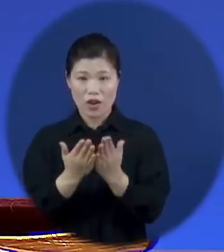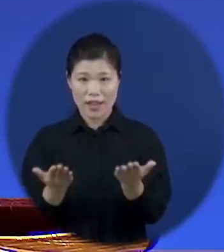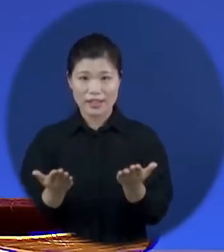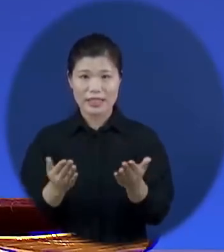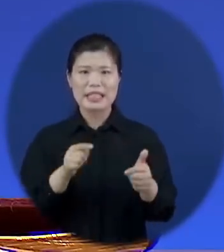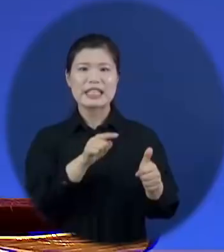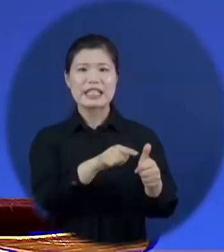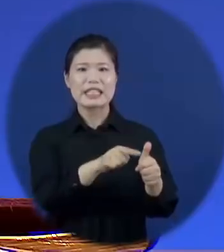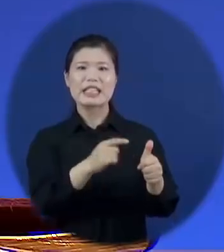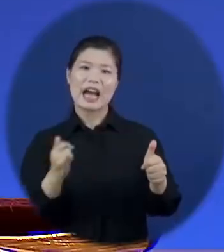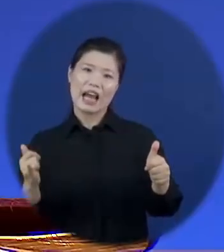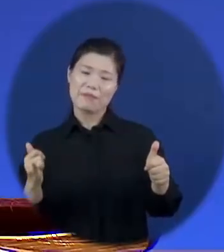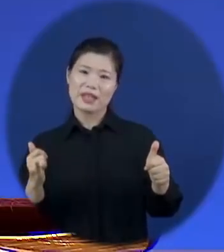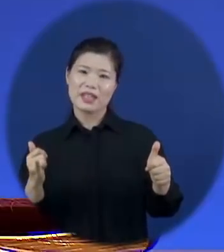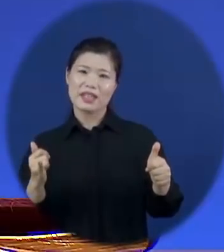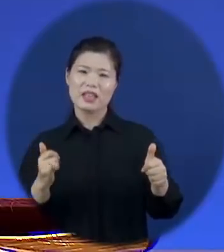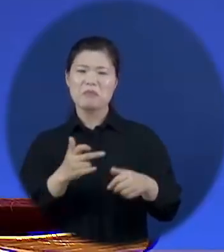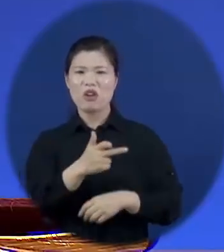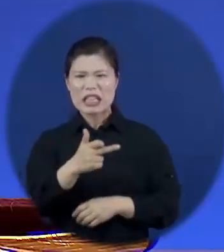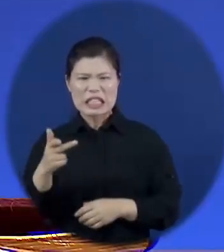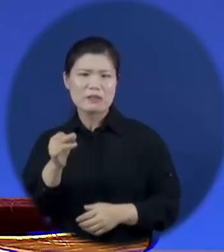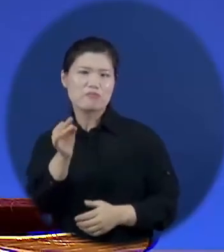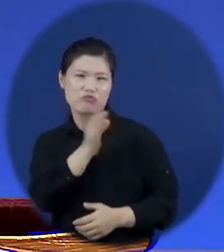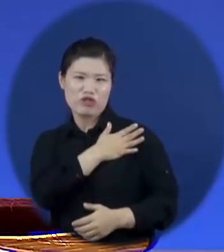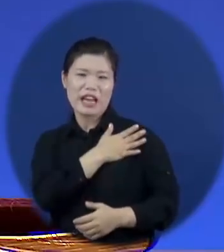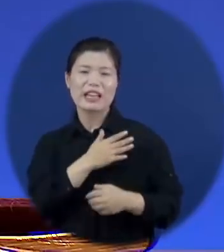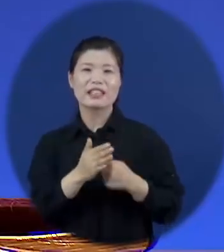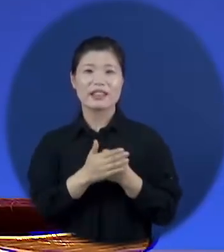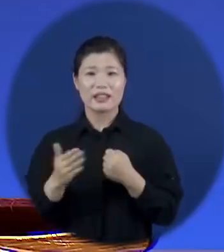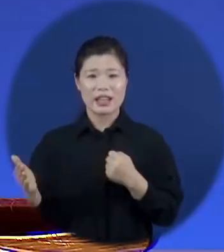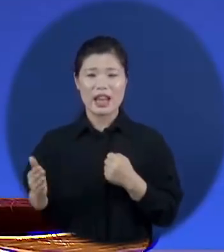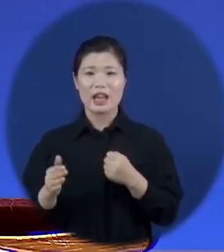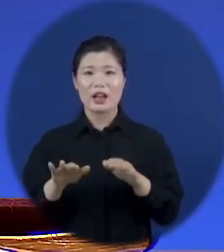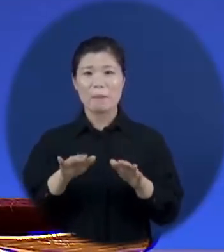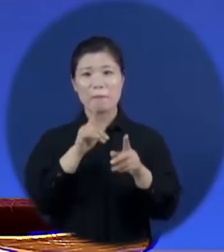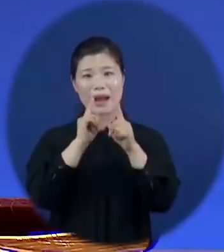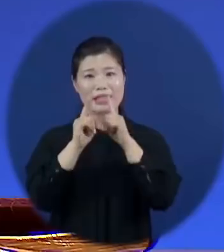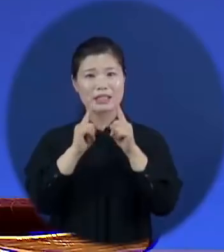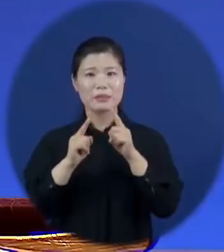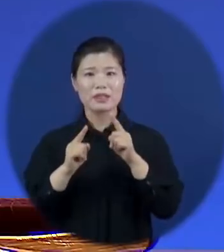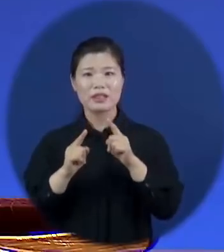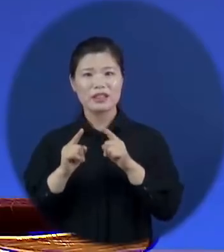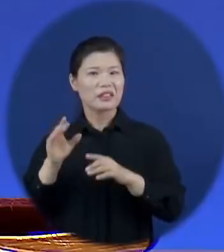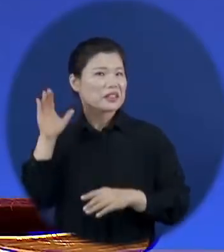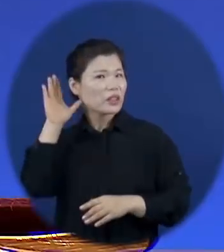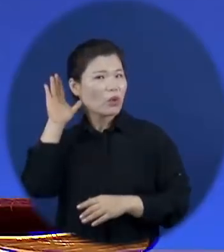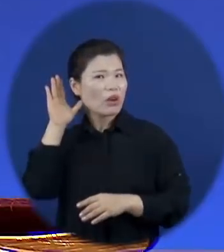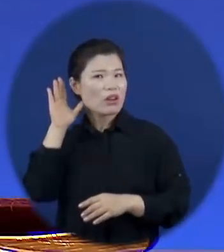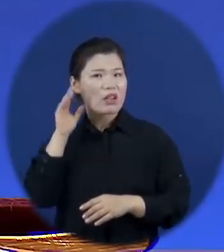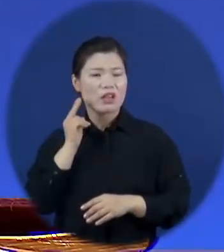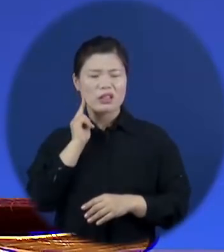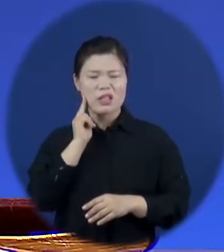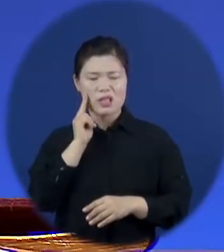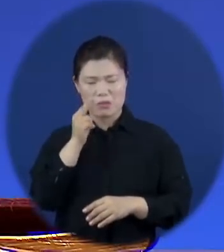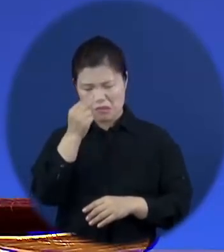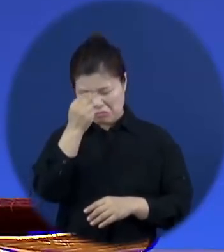성경은 그 사람이 큰 부자이므로 이 말씀을 듣고 심히